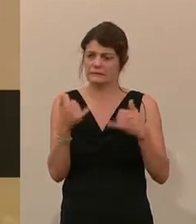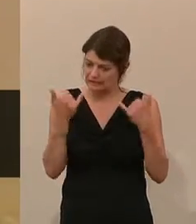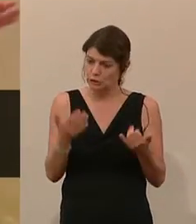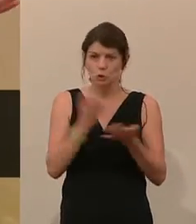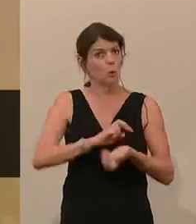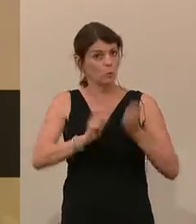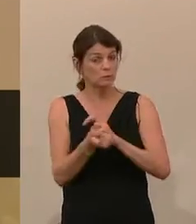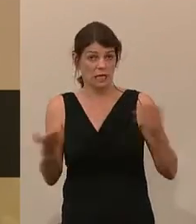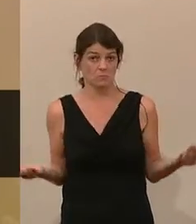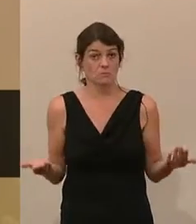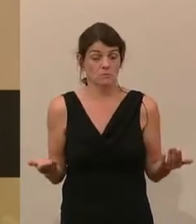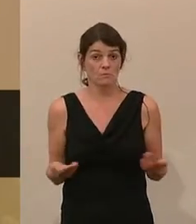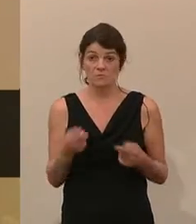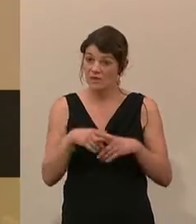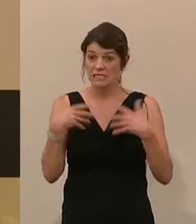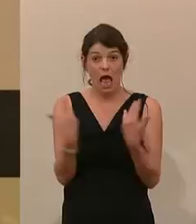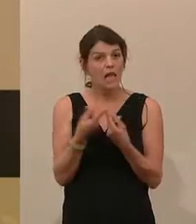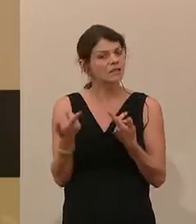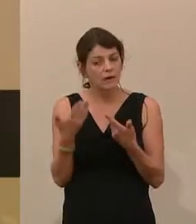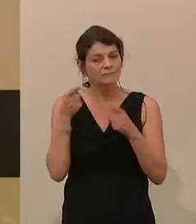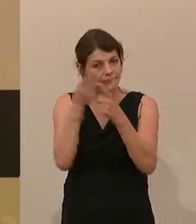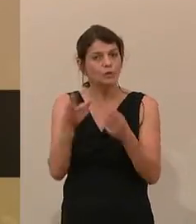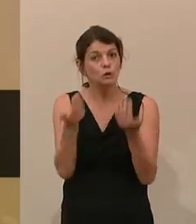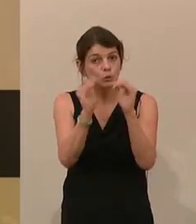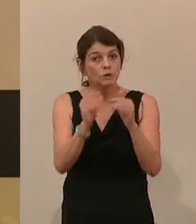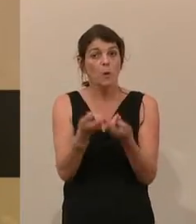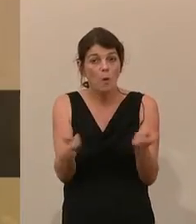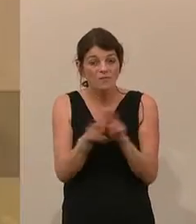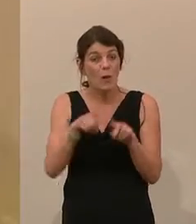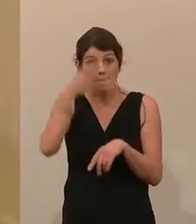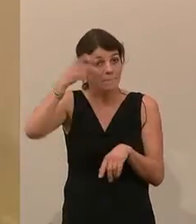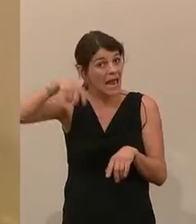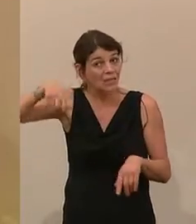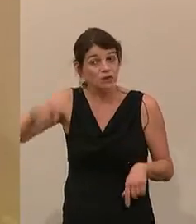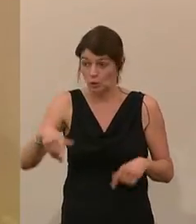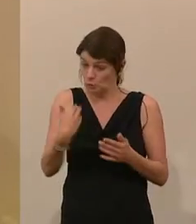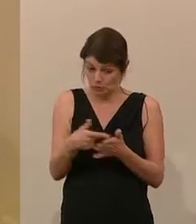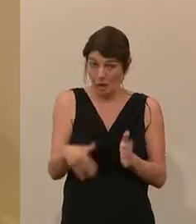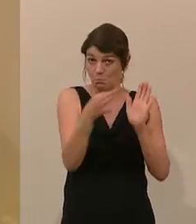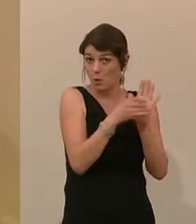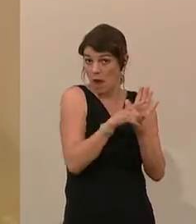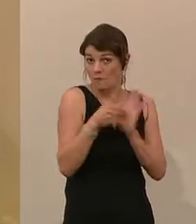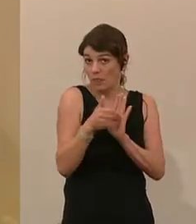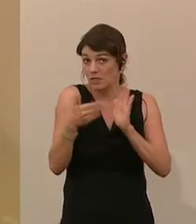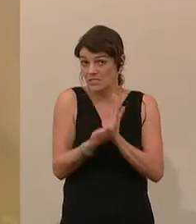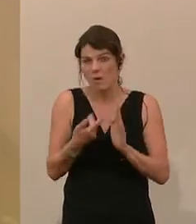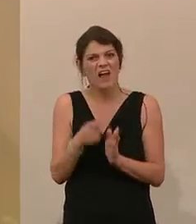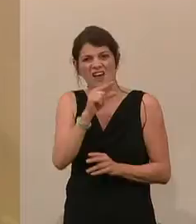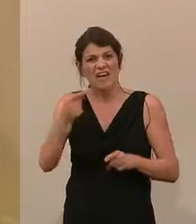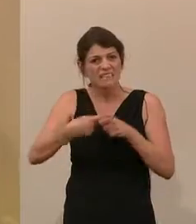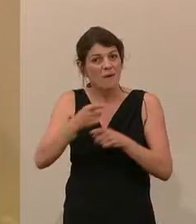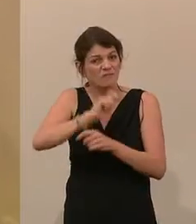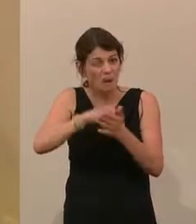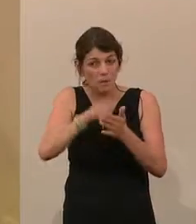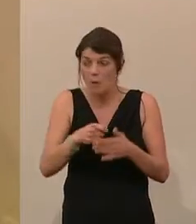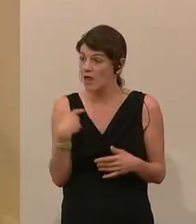schon umgesetzt. Und das alles zum Schutz der Umwelt und der Menschen. Und so geht es auch in diesem Punkt, wo es um das Quecksilberverbot geht.